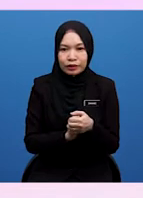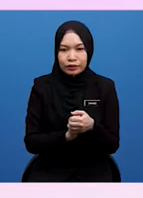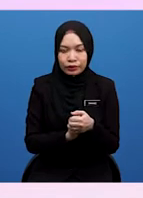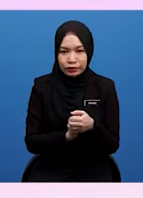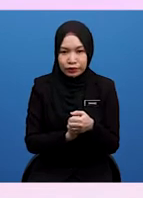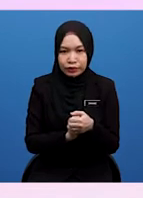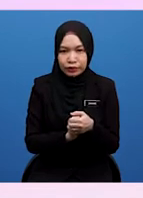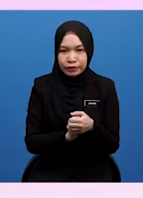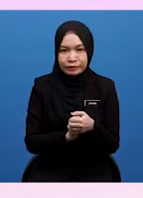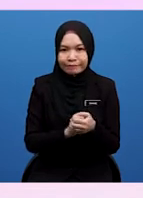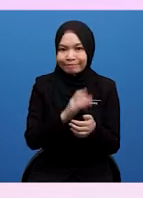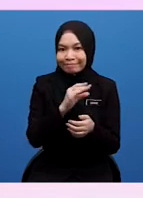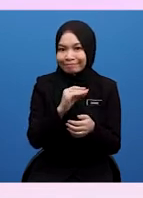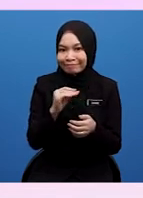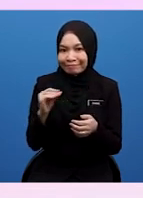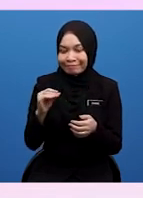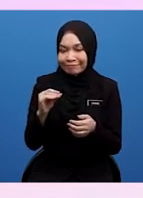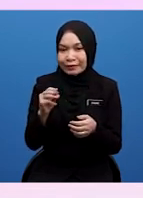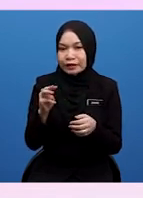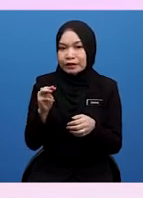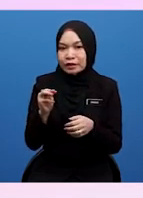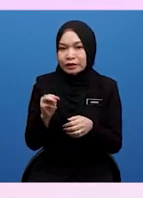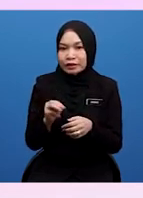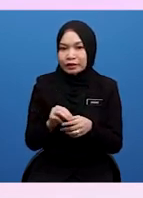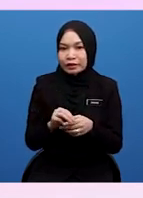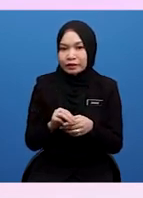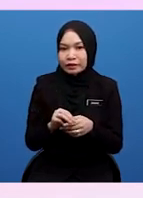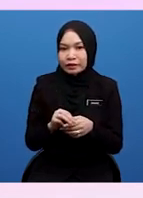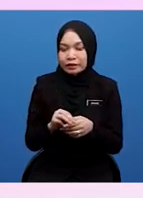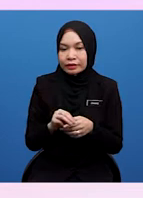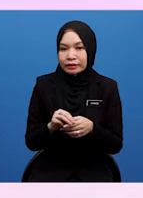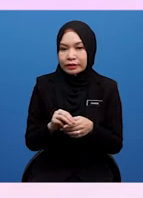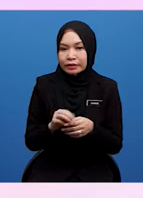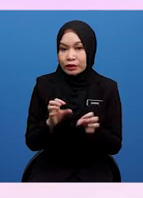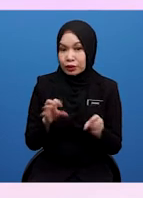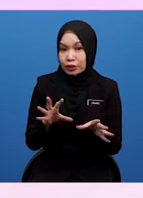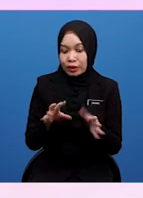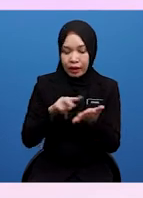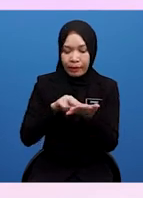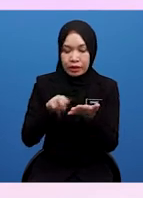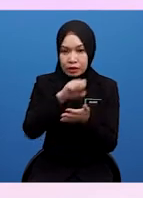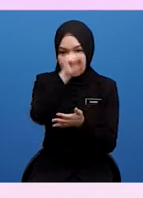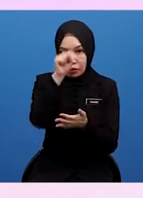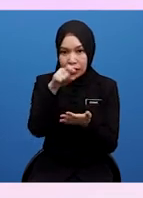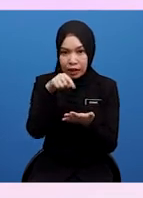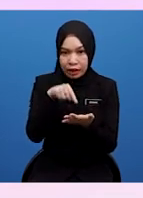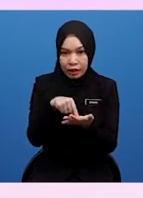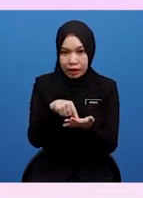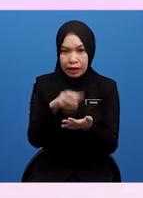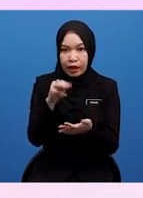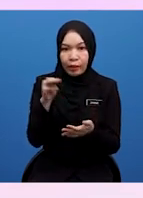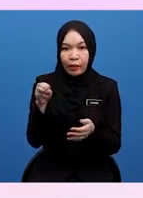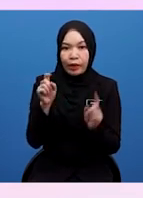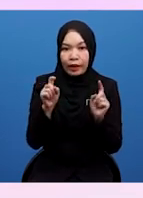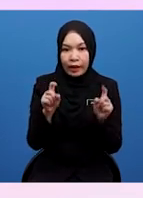menunjukkan bilangan pengusaha produk industri asas tani mengikut kategori produk dan